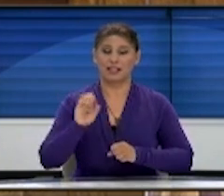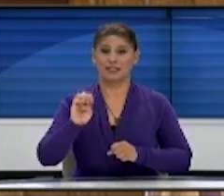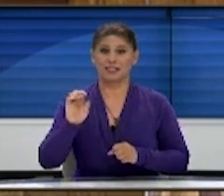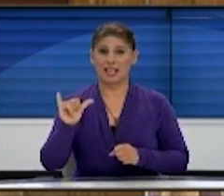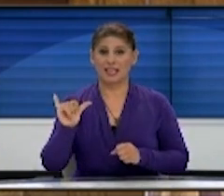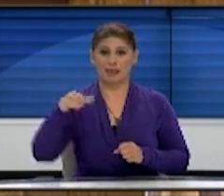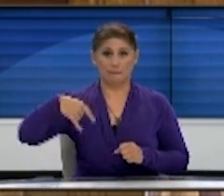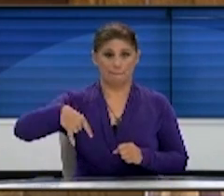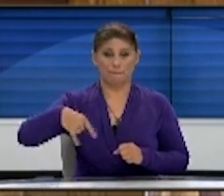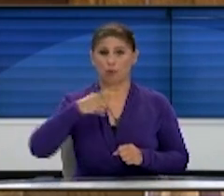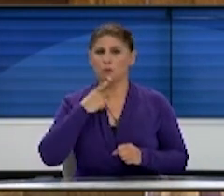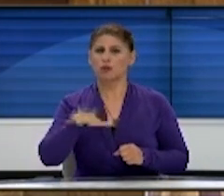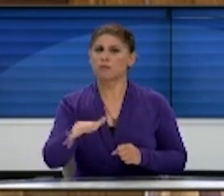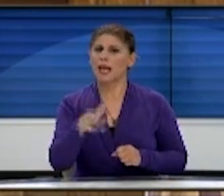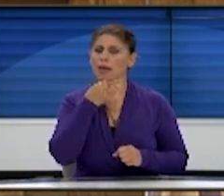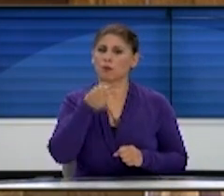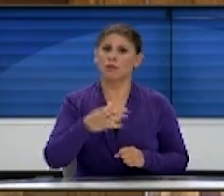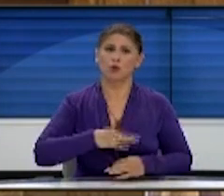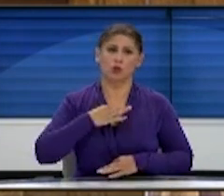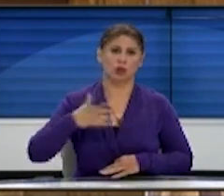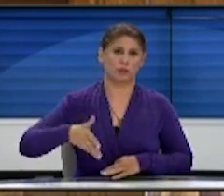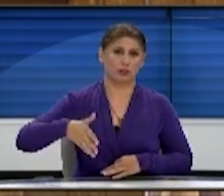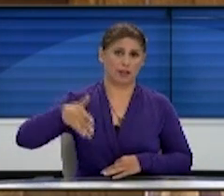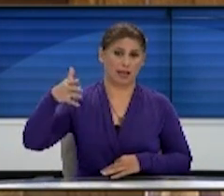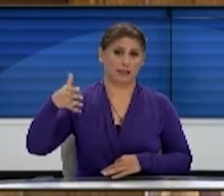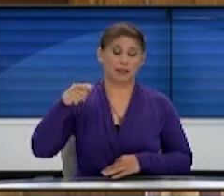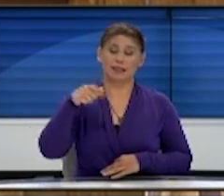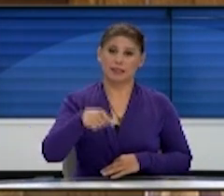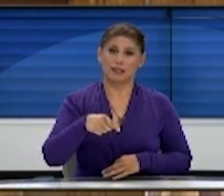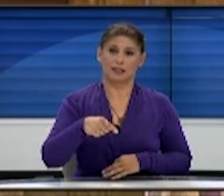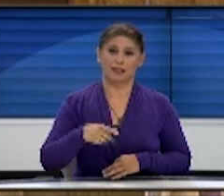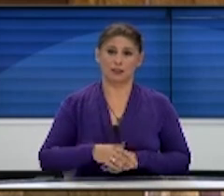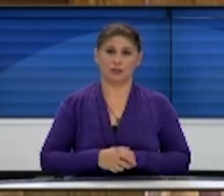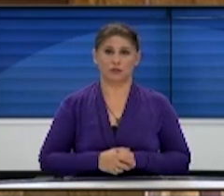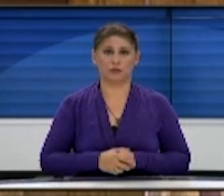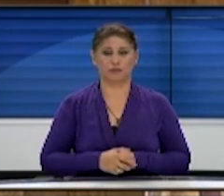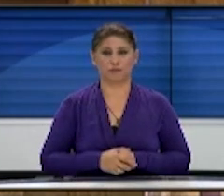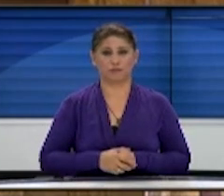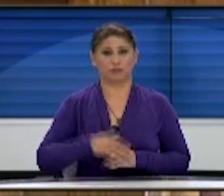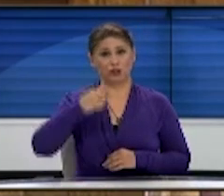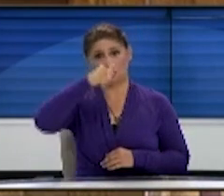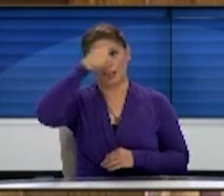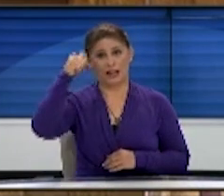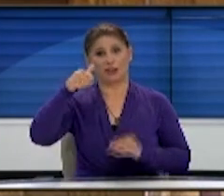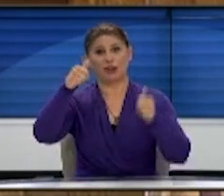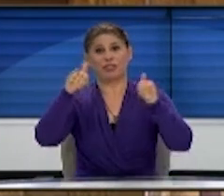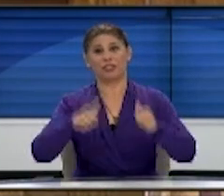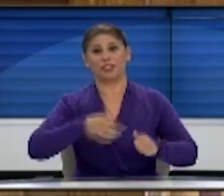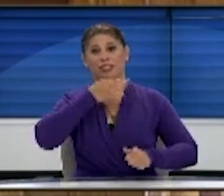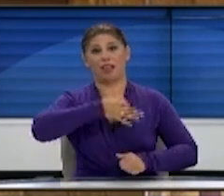ΕΕΠ, όπως περίπου είπε ο κύριος Μητσοτάκης σε εκείνο το ανεκδιήγητο καλοκαιρινό διάγγελμά